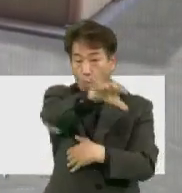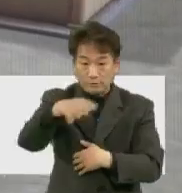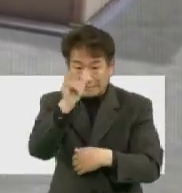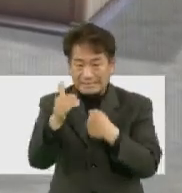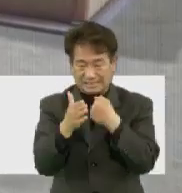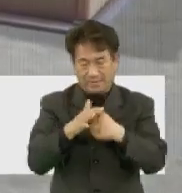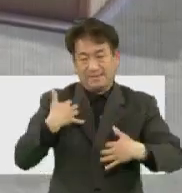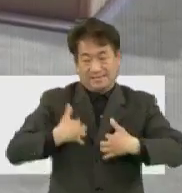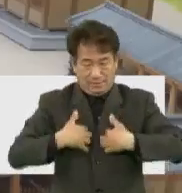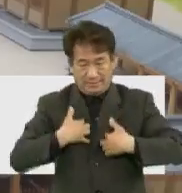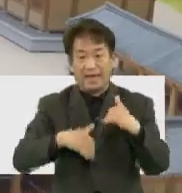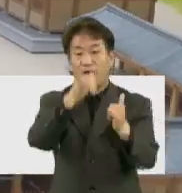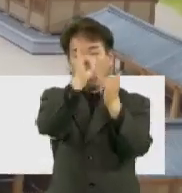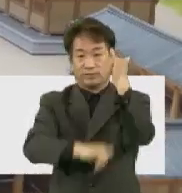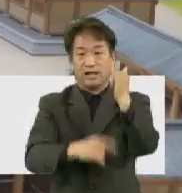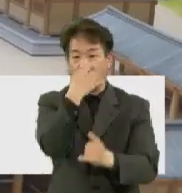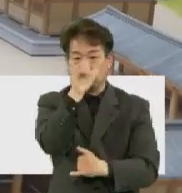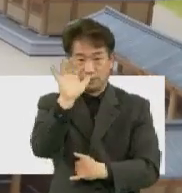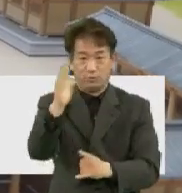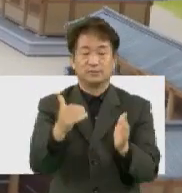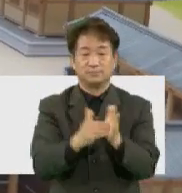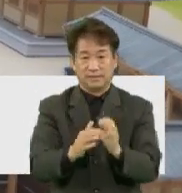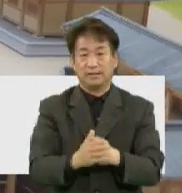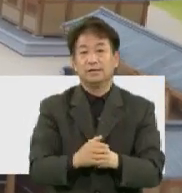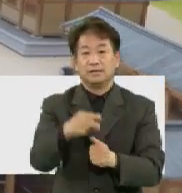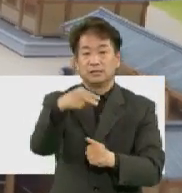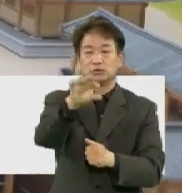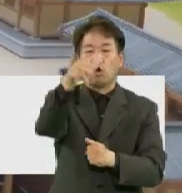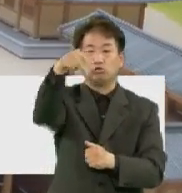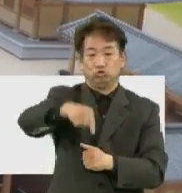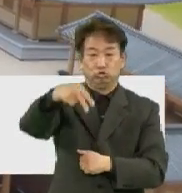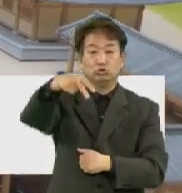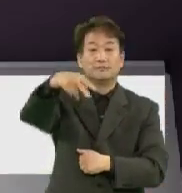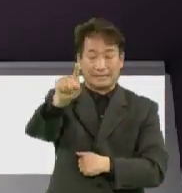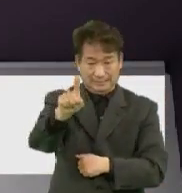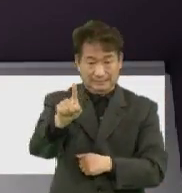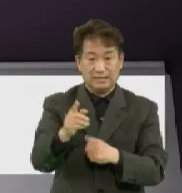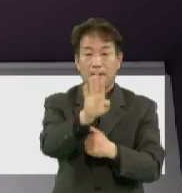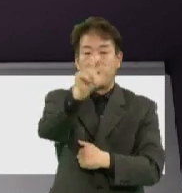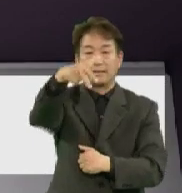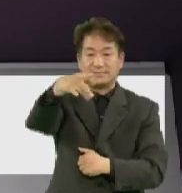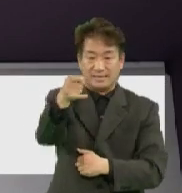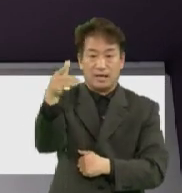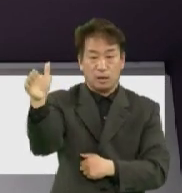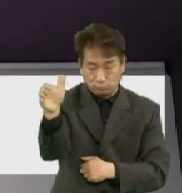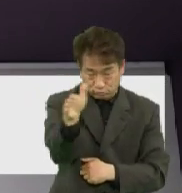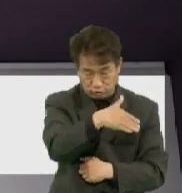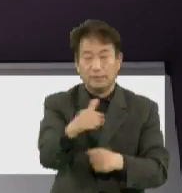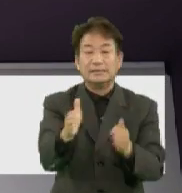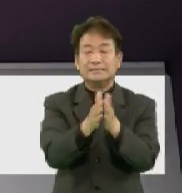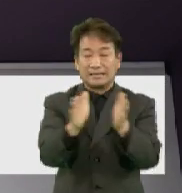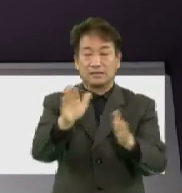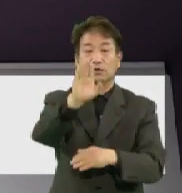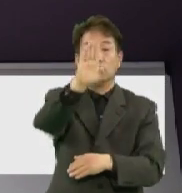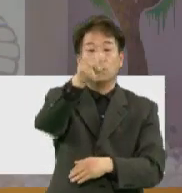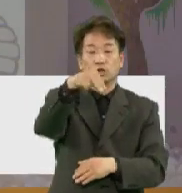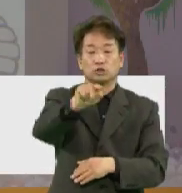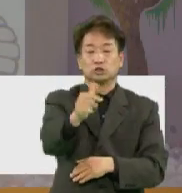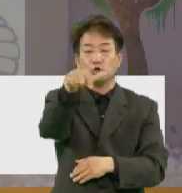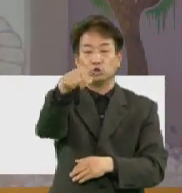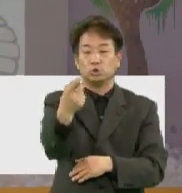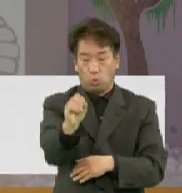보다 재미있게 역사를 배울 수 있습니다 성주산 은 백제 오우 합사 에서 시작해 통일신라시대 무염 대사가 중창한